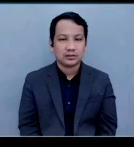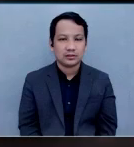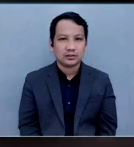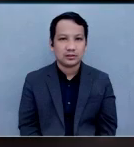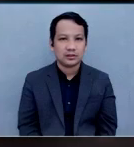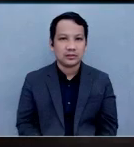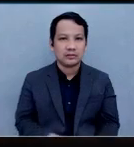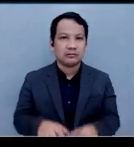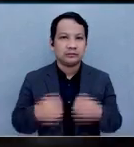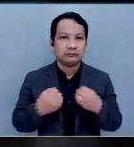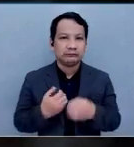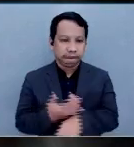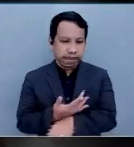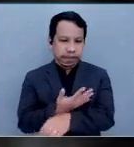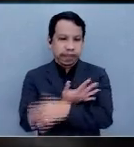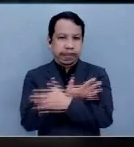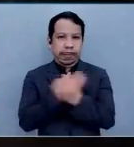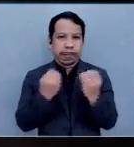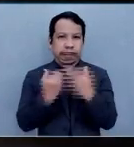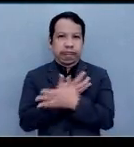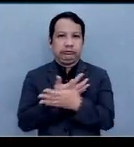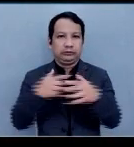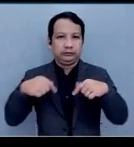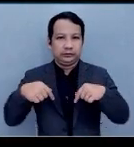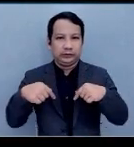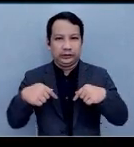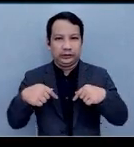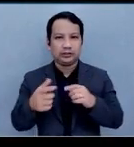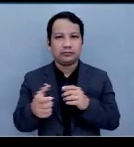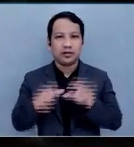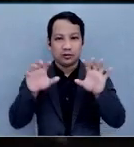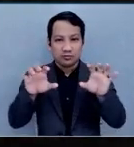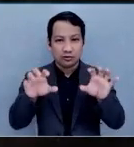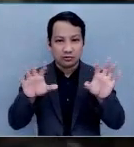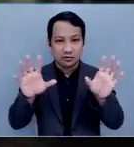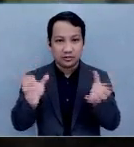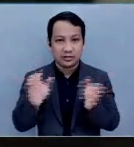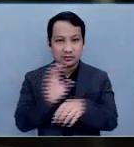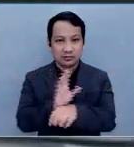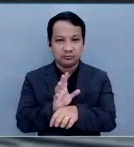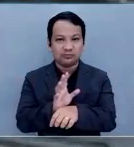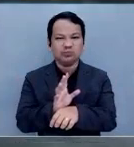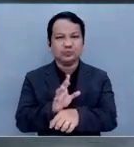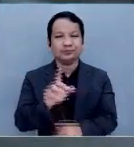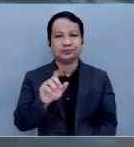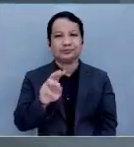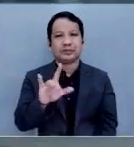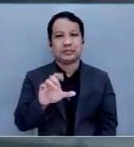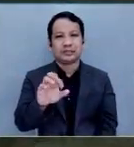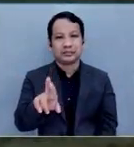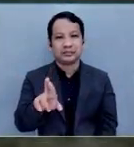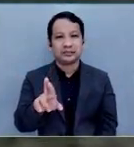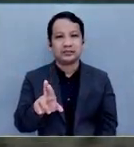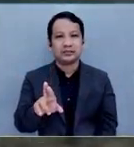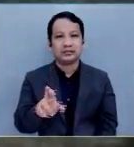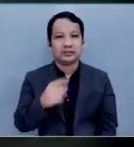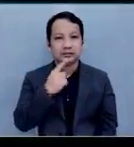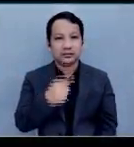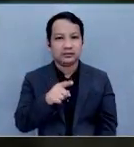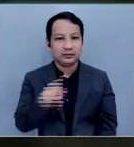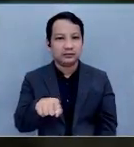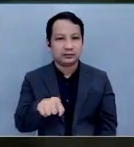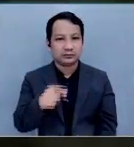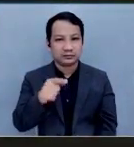Nakakapanindig palahibo. Yan ang pasilip para sa much-awaited horror film na Mallari. At ang bida dyan, walang iba kundi si Piolo